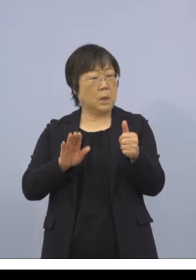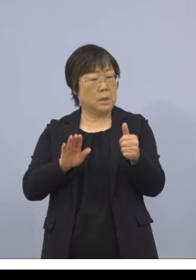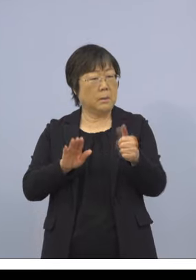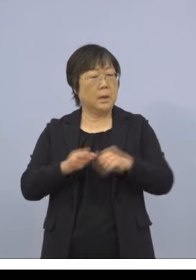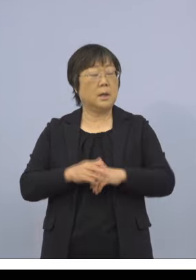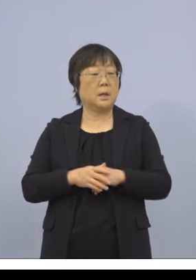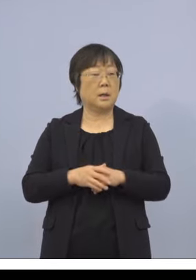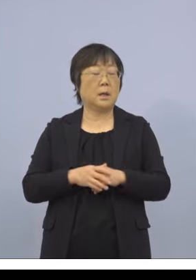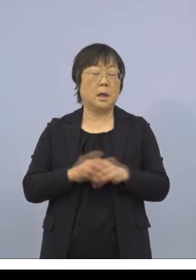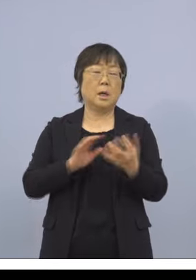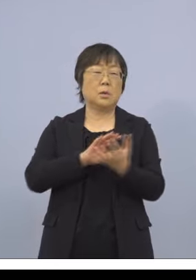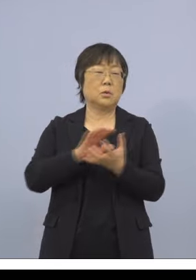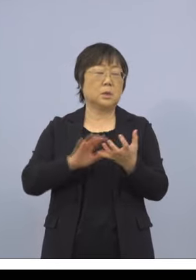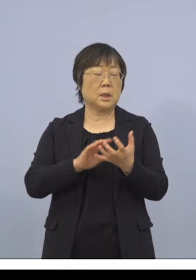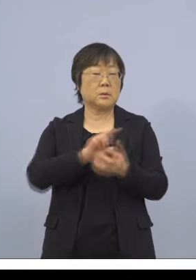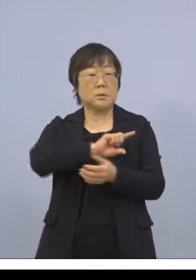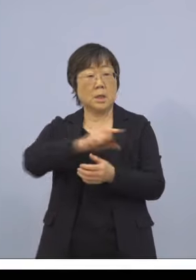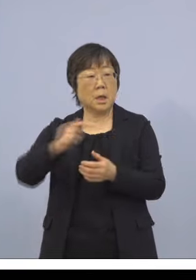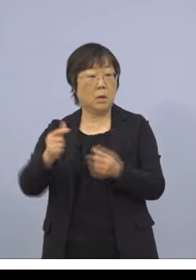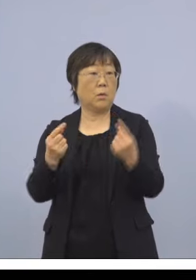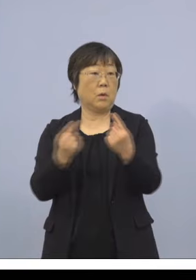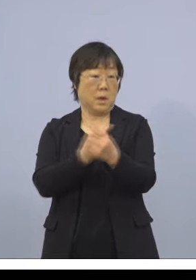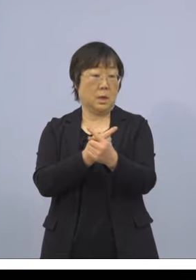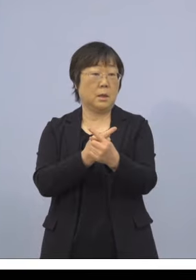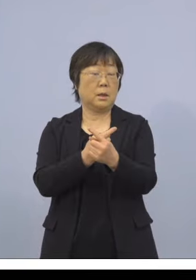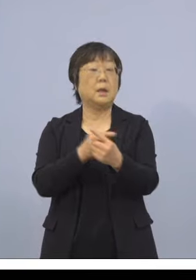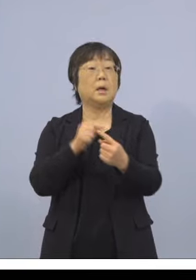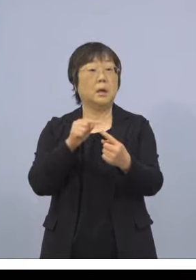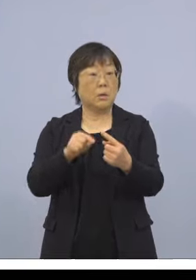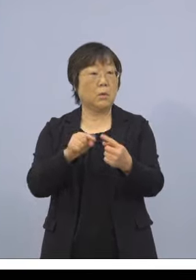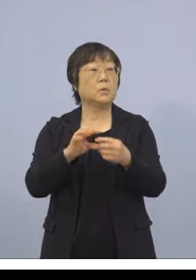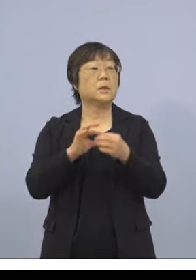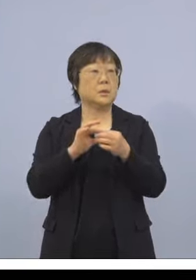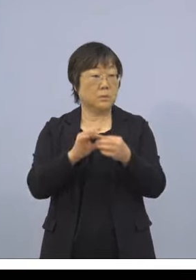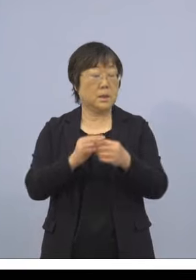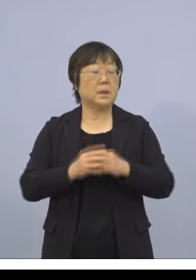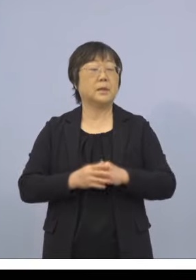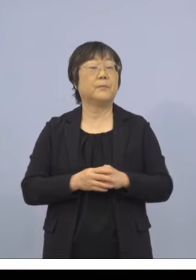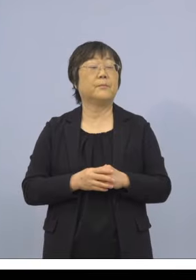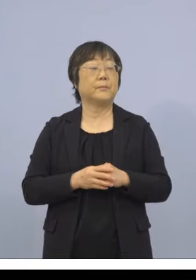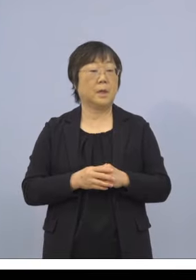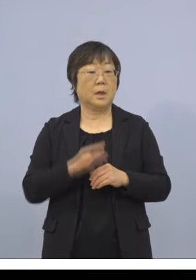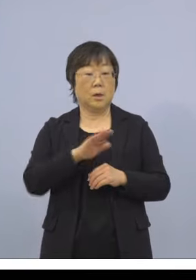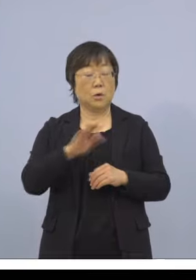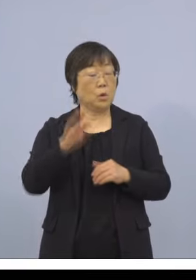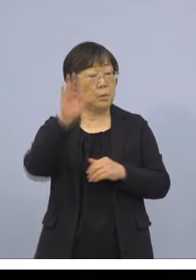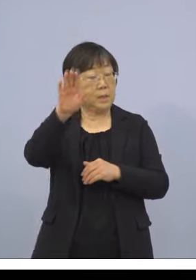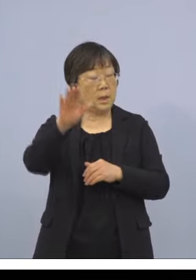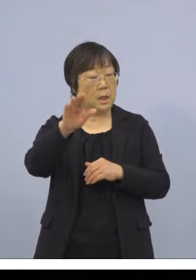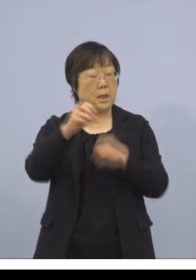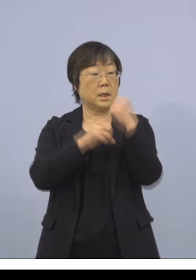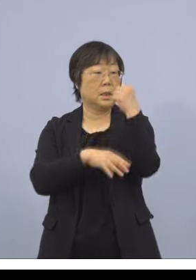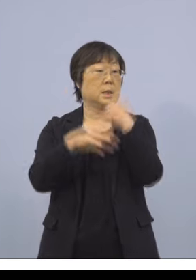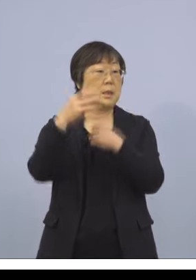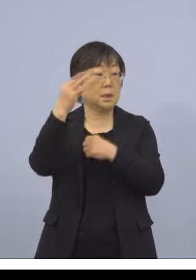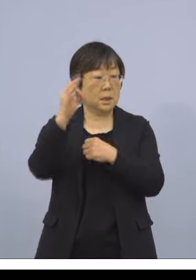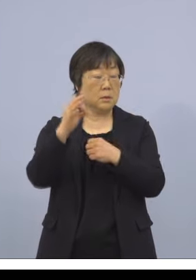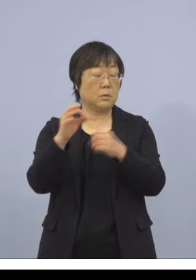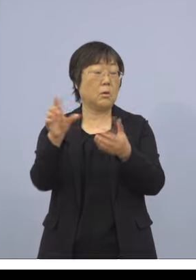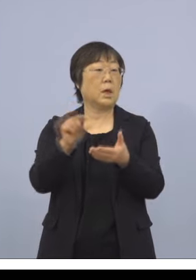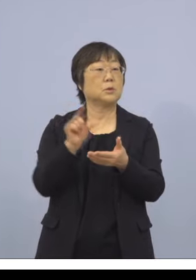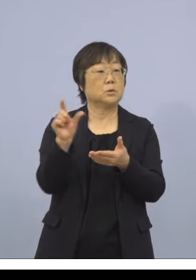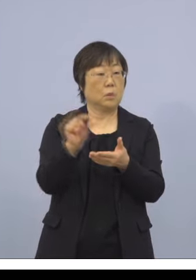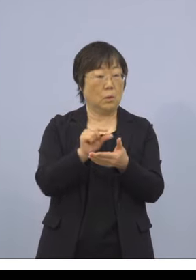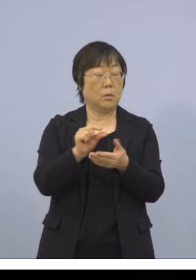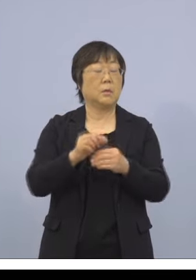ですね、複雑化、多様化していると、まあ、こういうことで、子ども未来基金というものを活用して